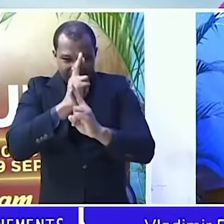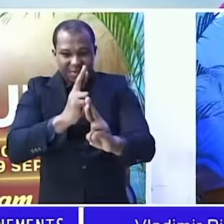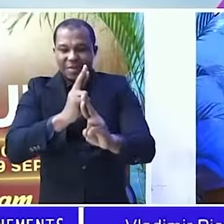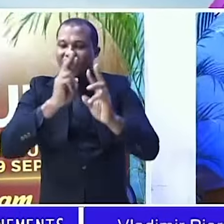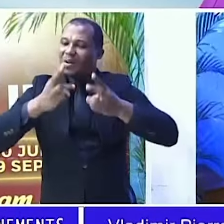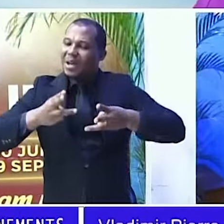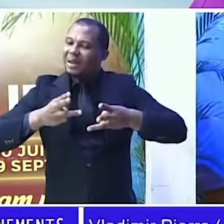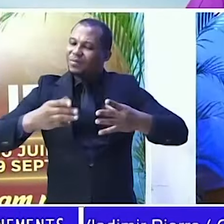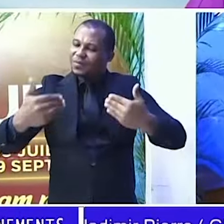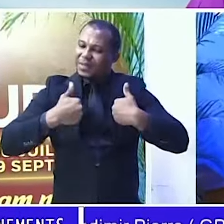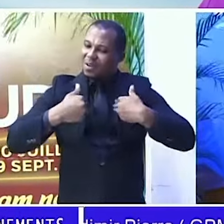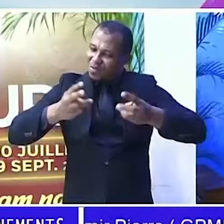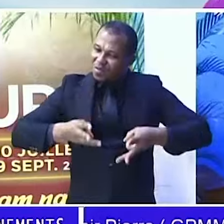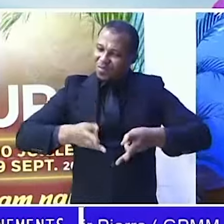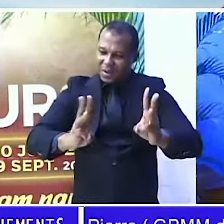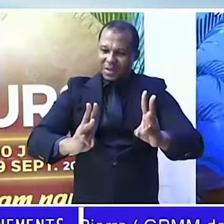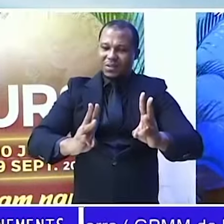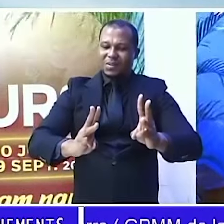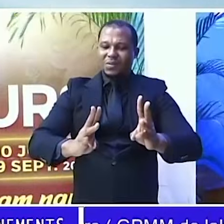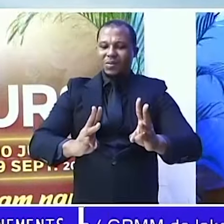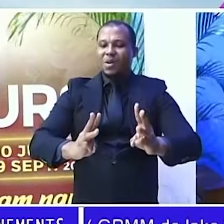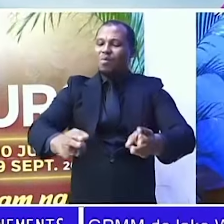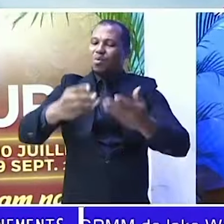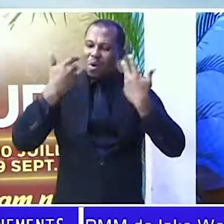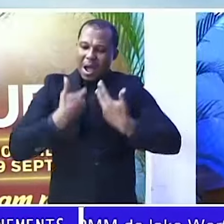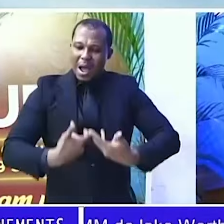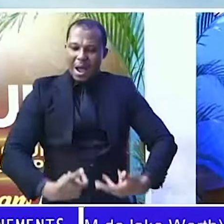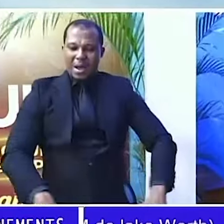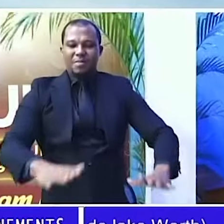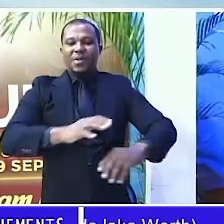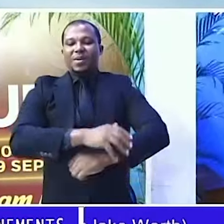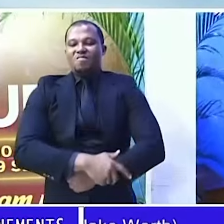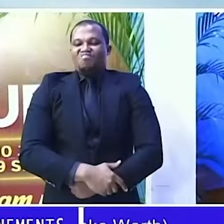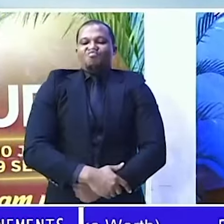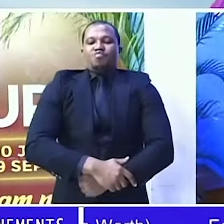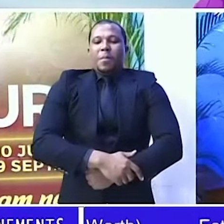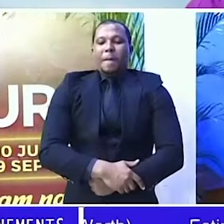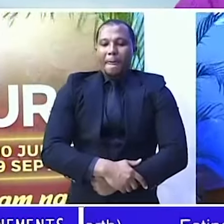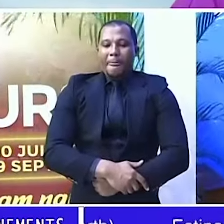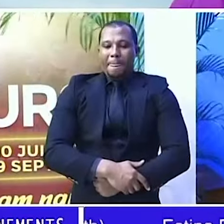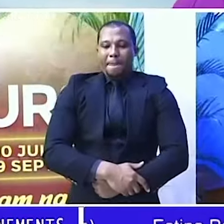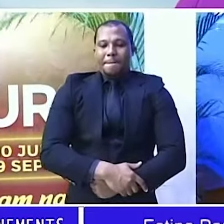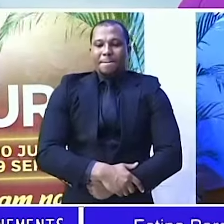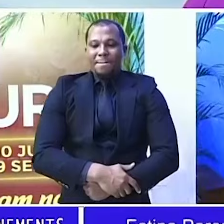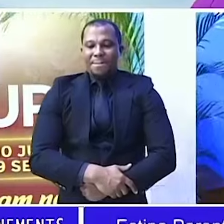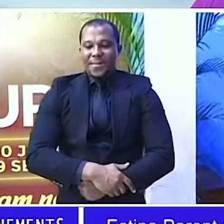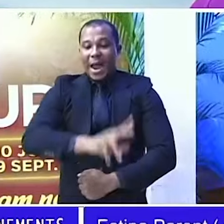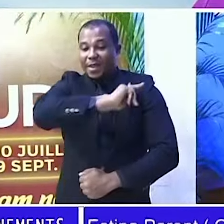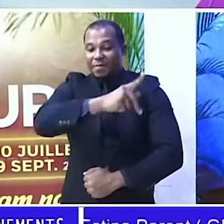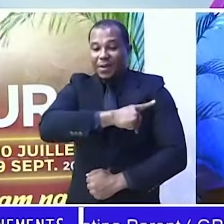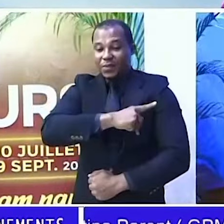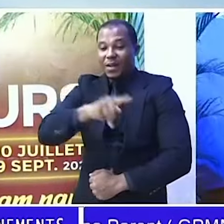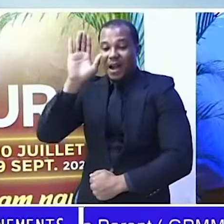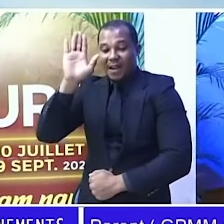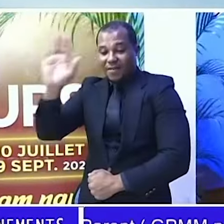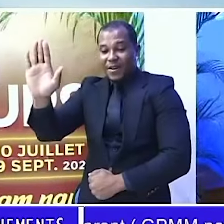bon style, ou doit plus ou moins habillé. Ça, c'est ça personnel là, moi, je ne dis pas